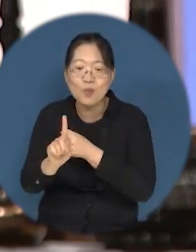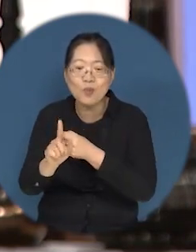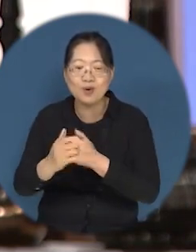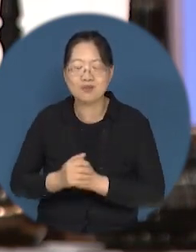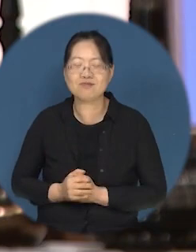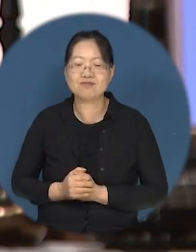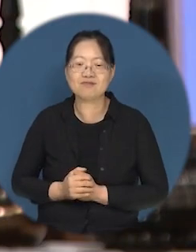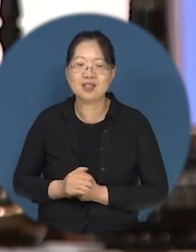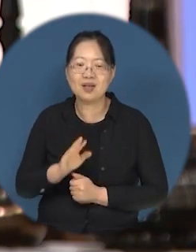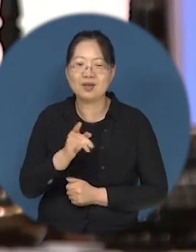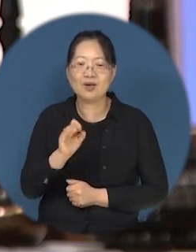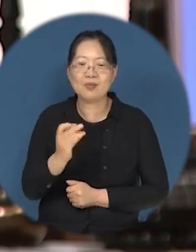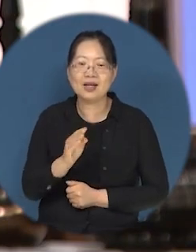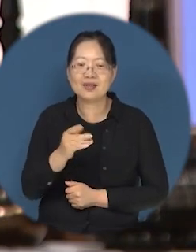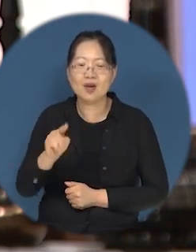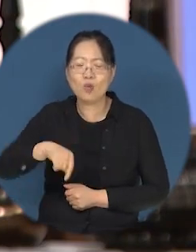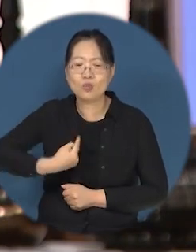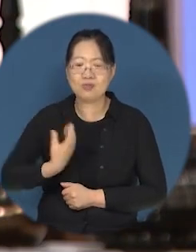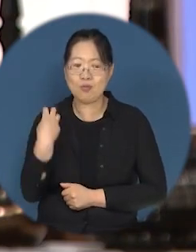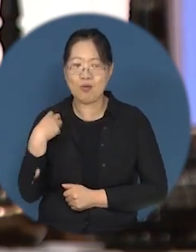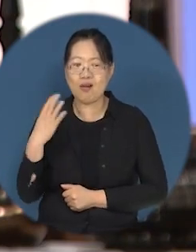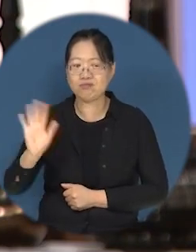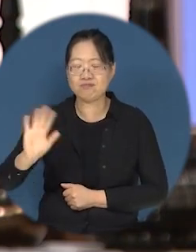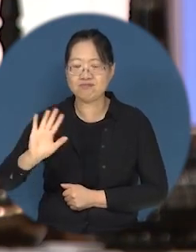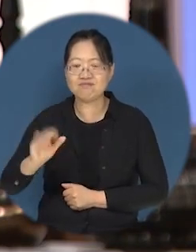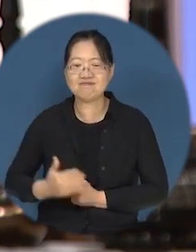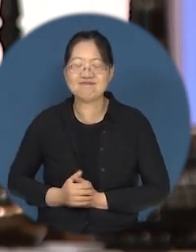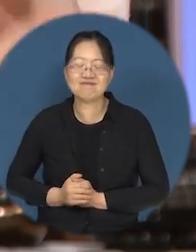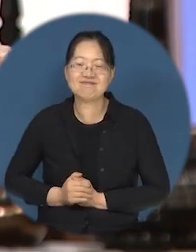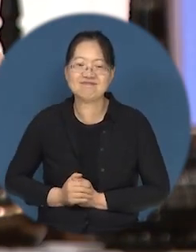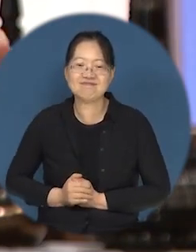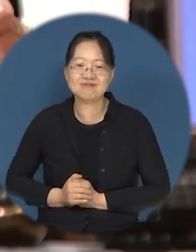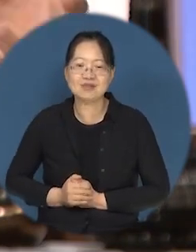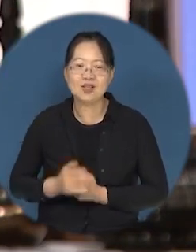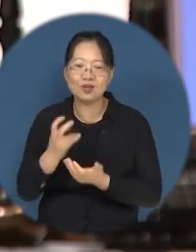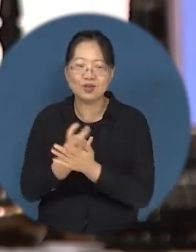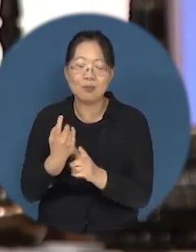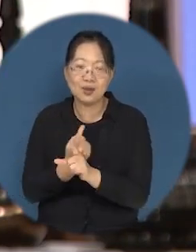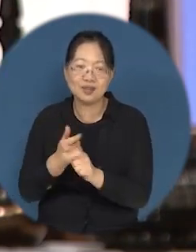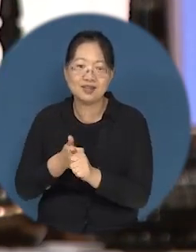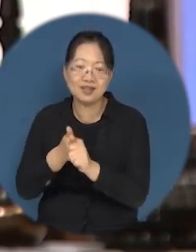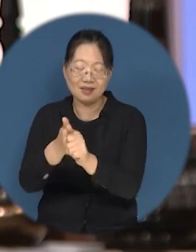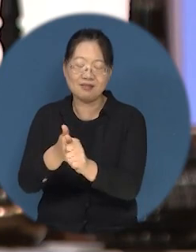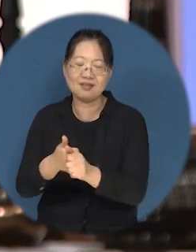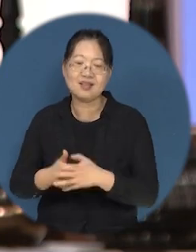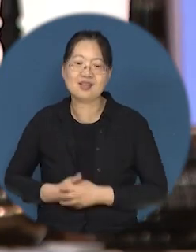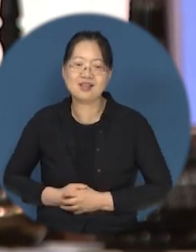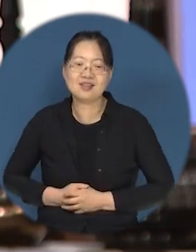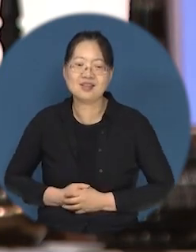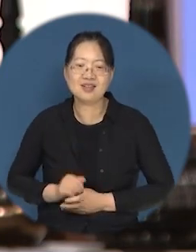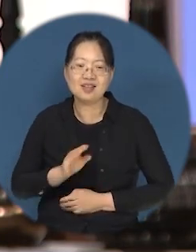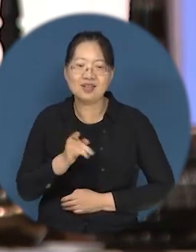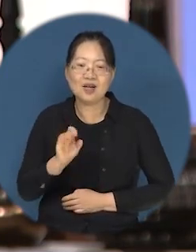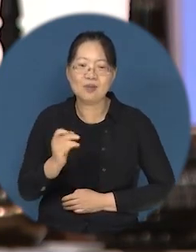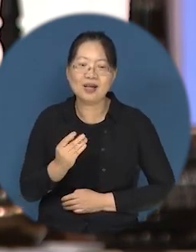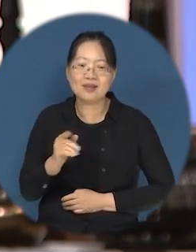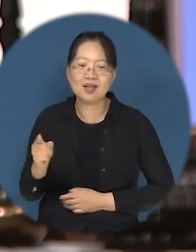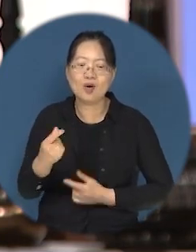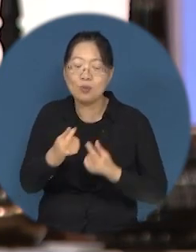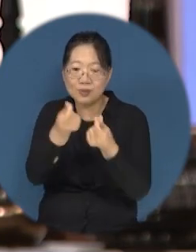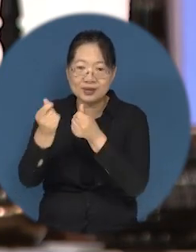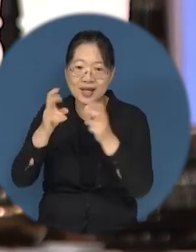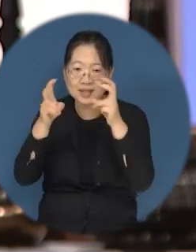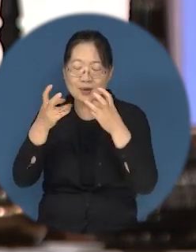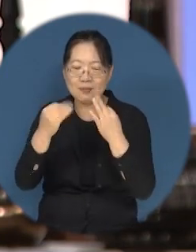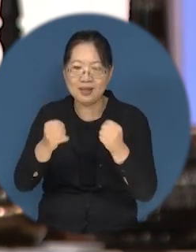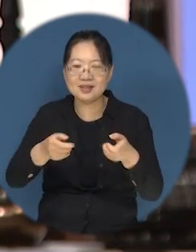그런 게 무슨 뭐 배우배 또 혼자 할 수 있는 일은 절대로 아니고요. 그런 규정이 바뀐 거에 의해서 이런 베어베터 같은 회사들이 굉장히